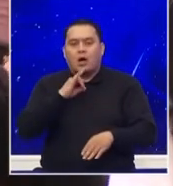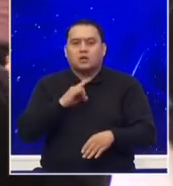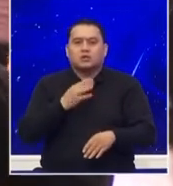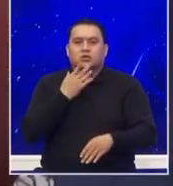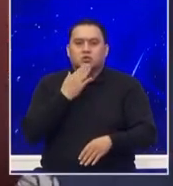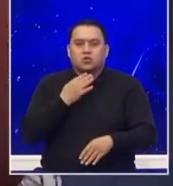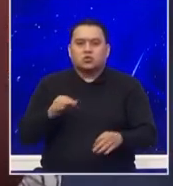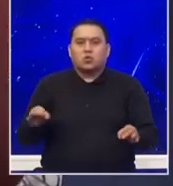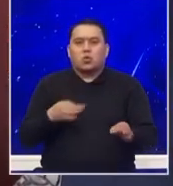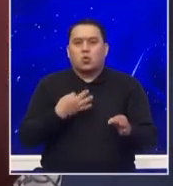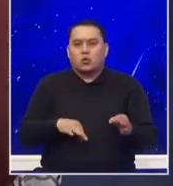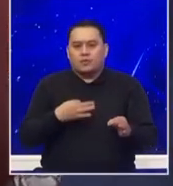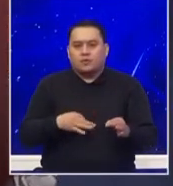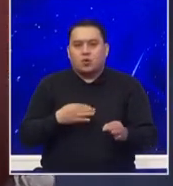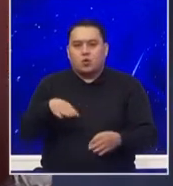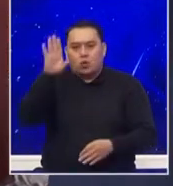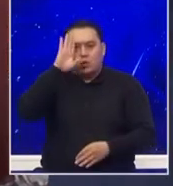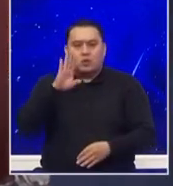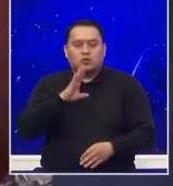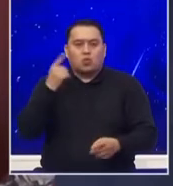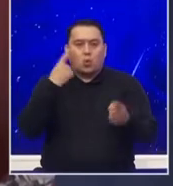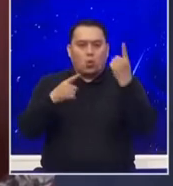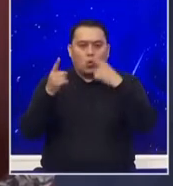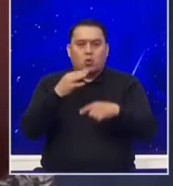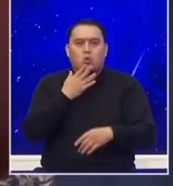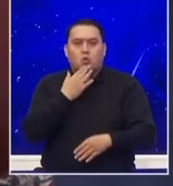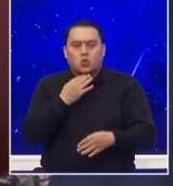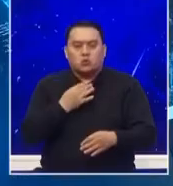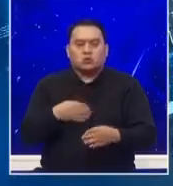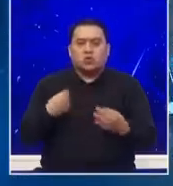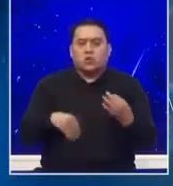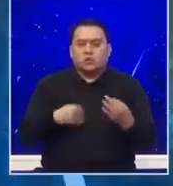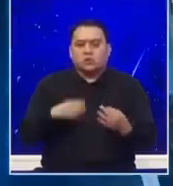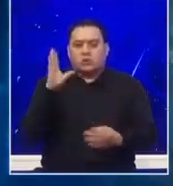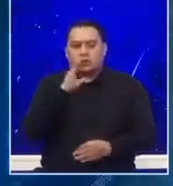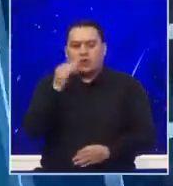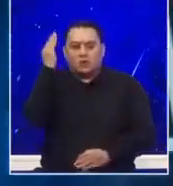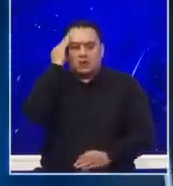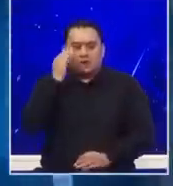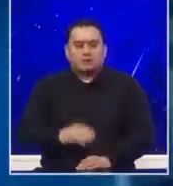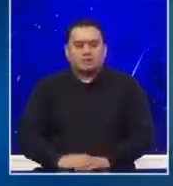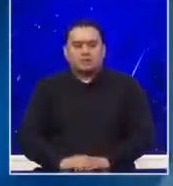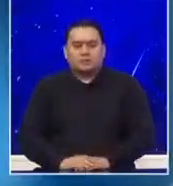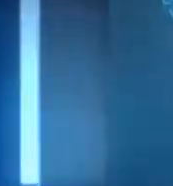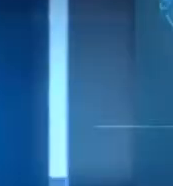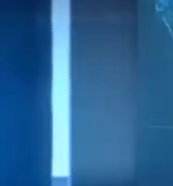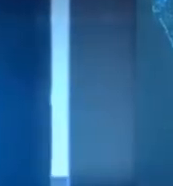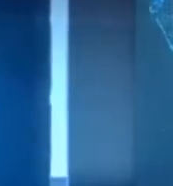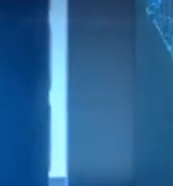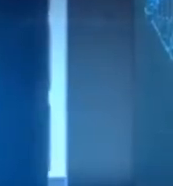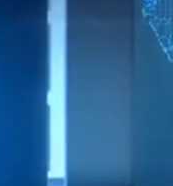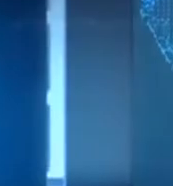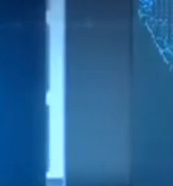дәріптеп жүрген күйші. Ұл қыздары да өнерлі, түрлі ұлттық аспаптарда ойнайды. Меруерт Қыдырбайқызы, Ғабит Қабдырахман,